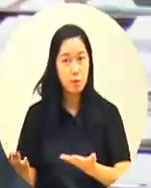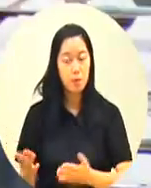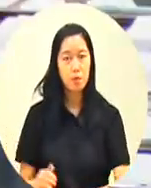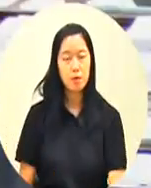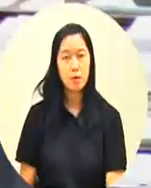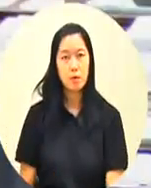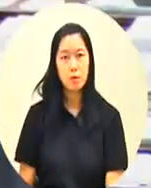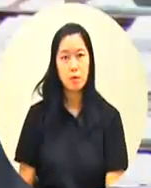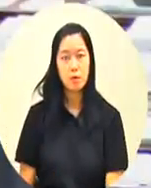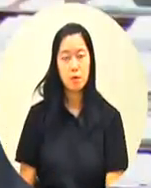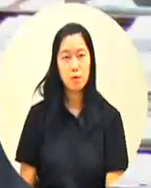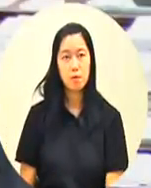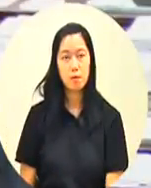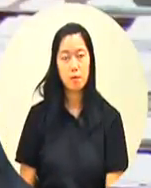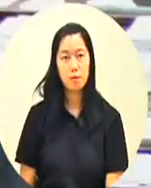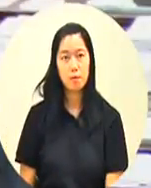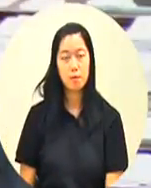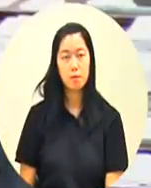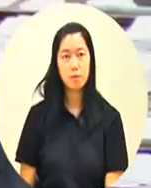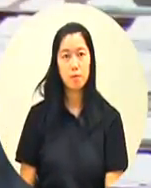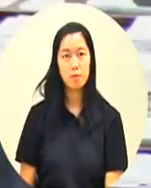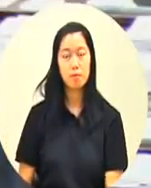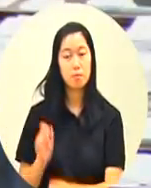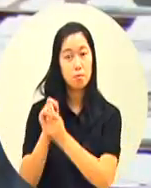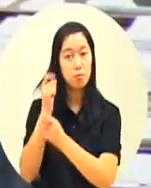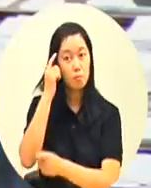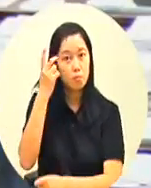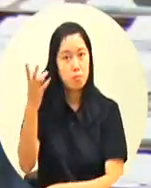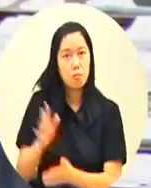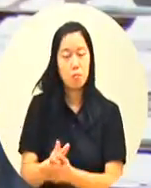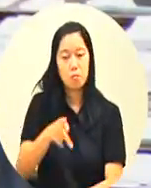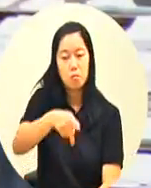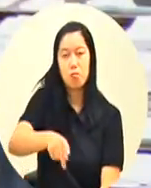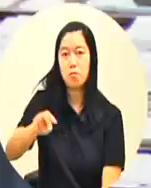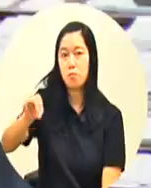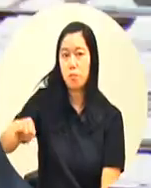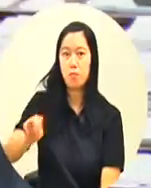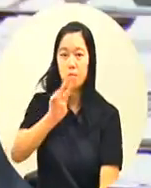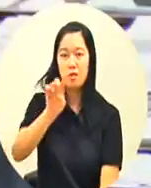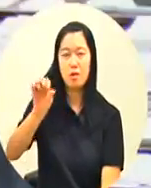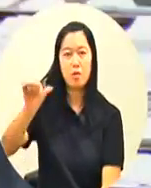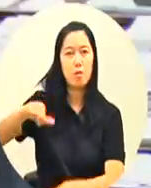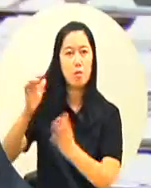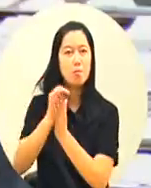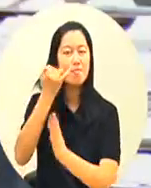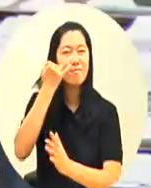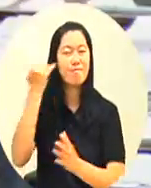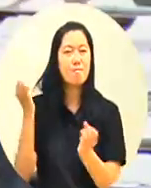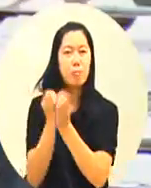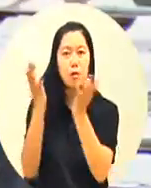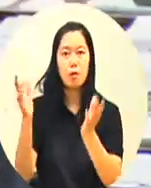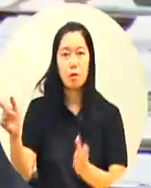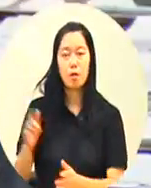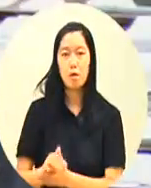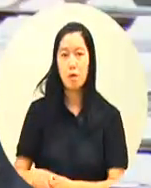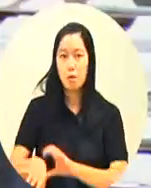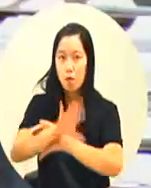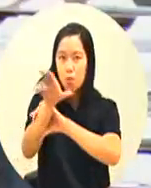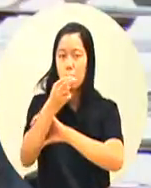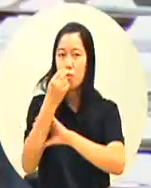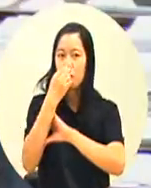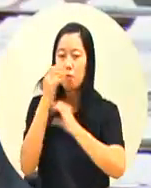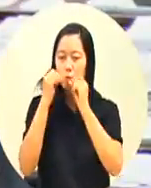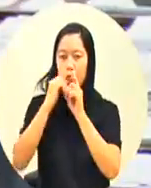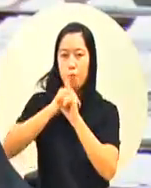这里老实讲，我们这几天 PM2.5 全部都止爆，这几天的这个高雄的空气品质是非常非常的